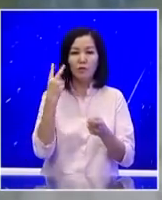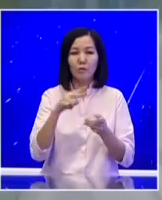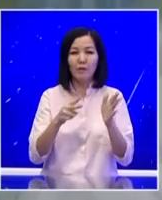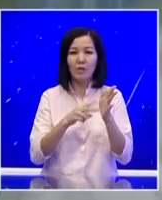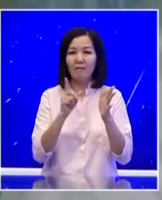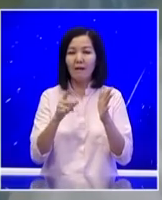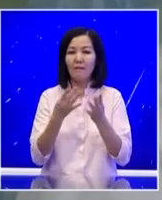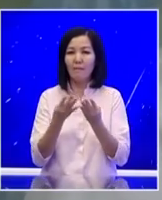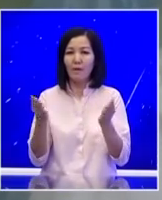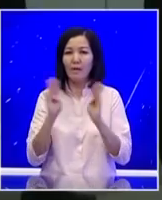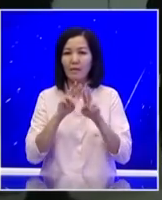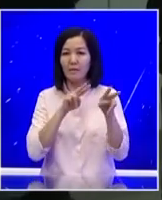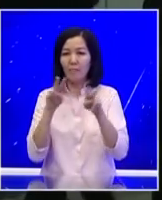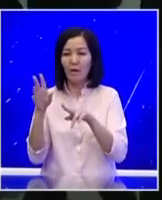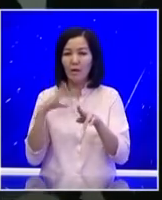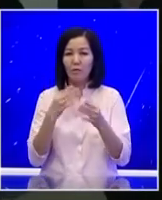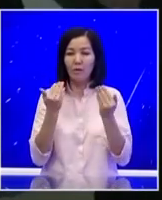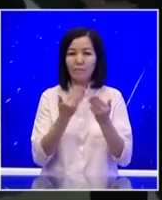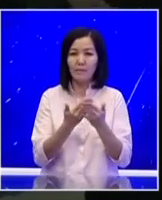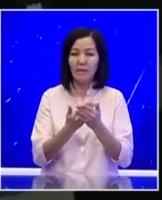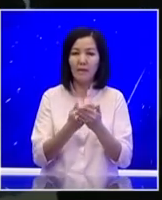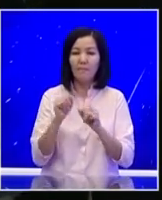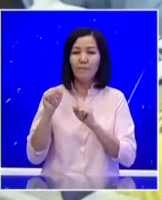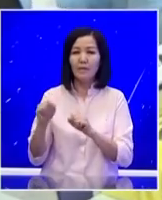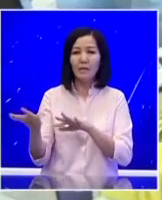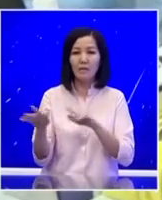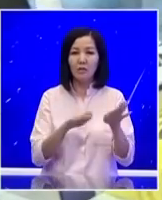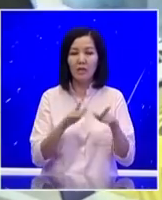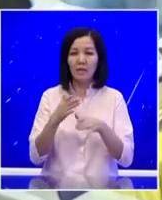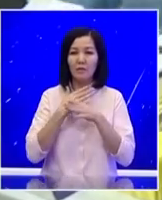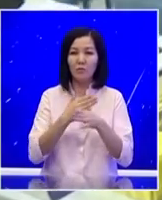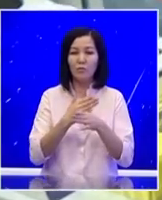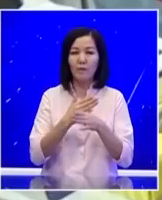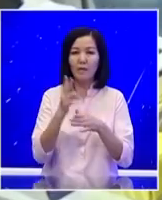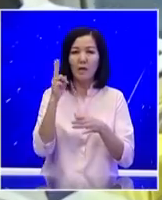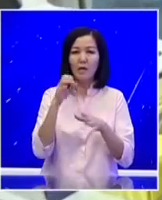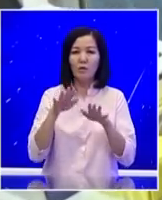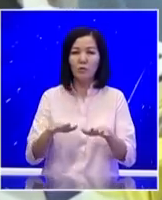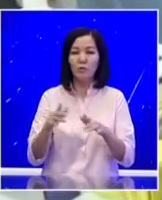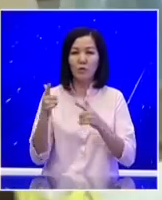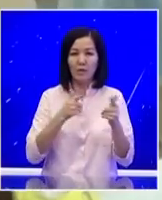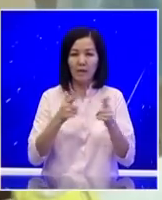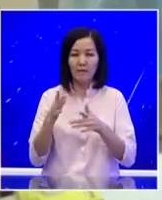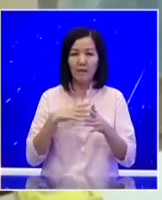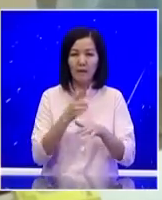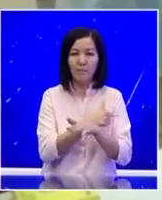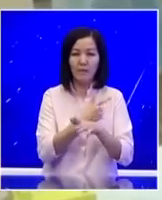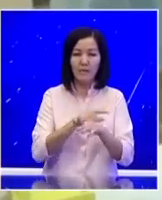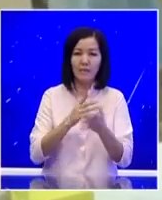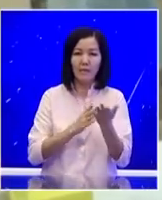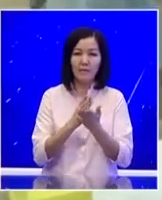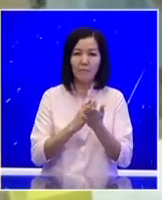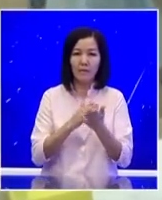адам карантиндік бақылауда жатыр. Атап өтерлігі сақтық шаралар аясында ауданда 200 орын әзірленген. Медицина мамандары